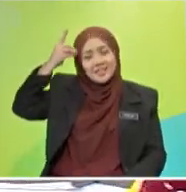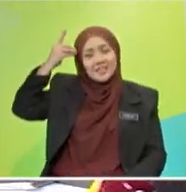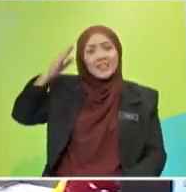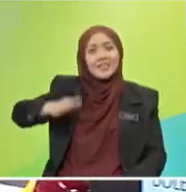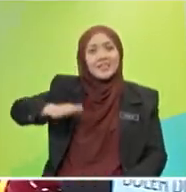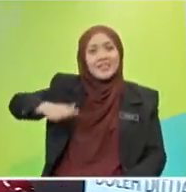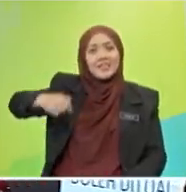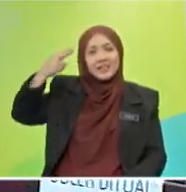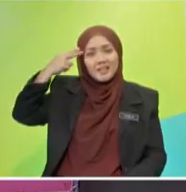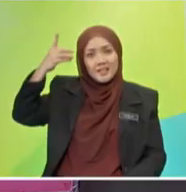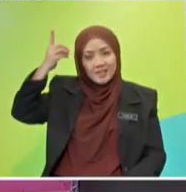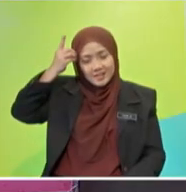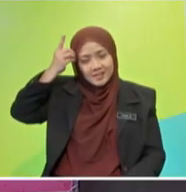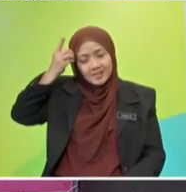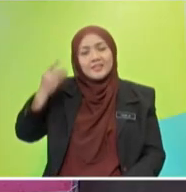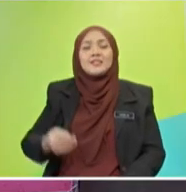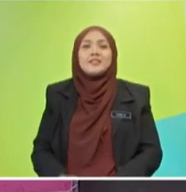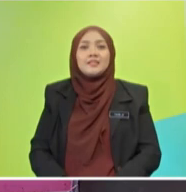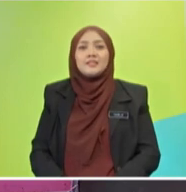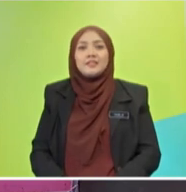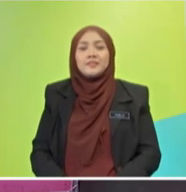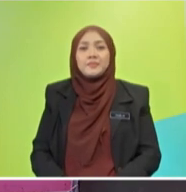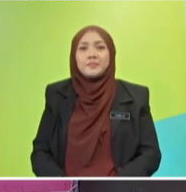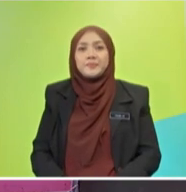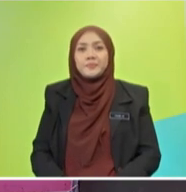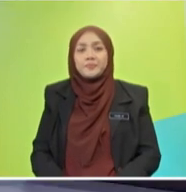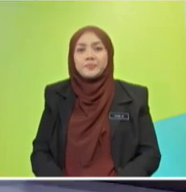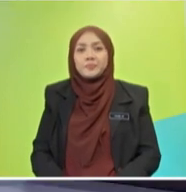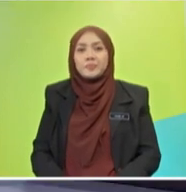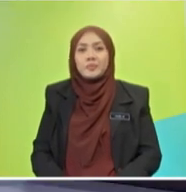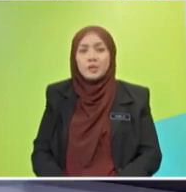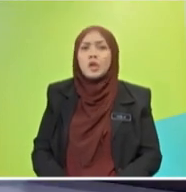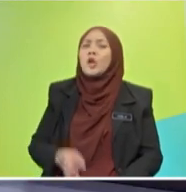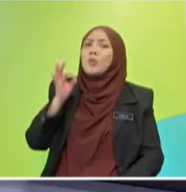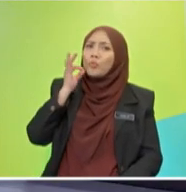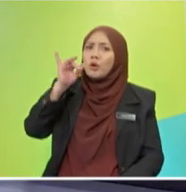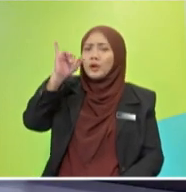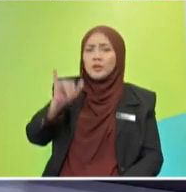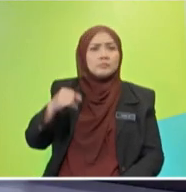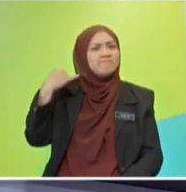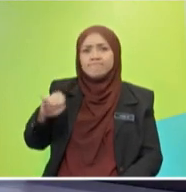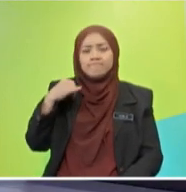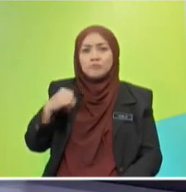Oke jadi kita tengok tadi ya oke buah yang Frozen